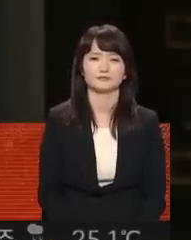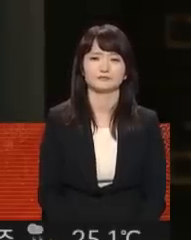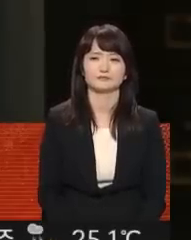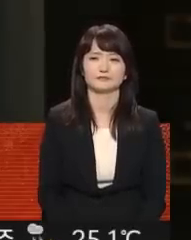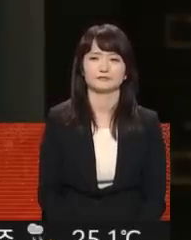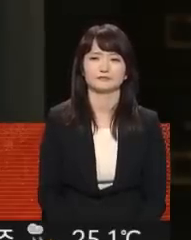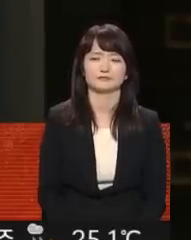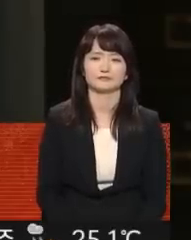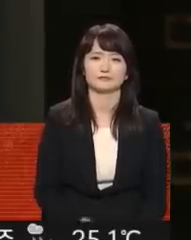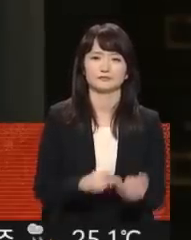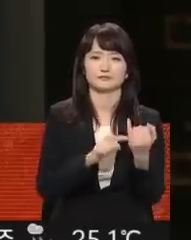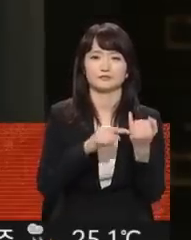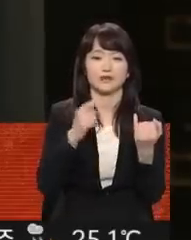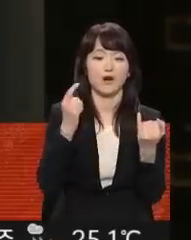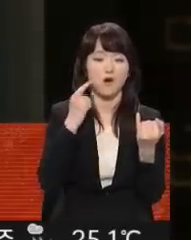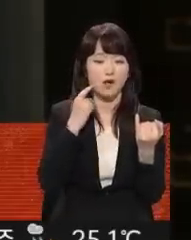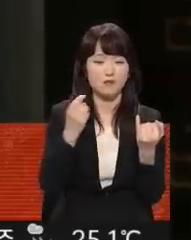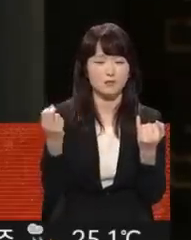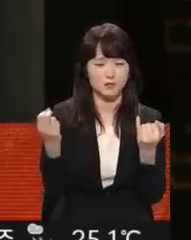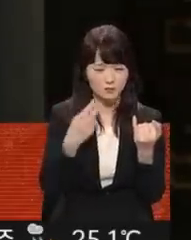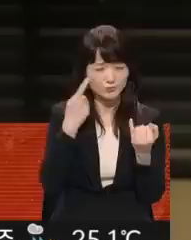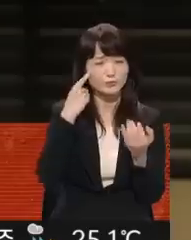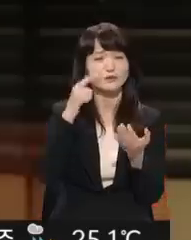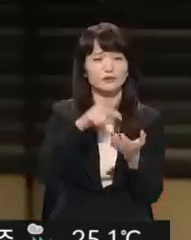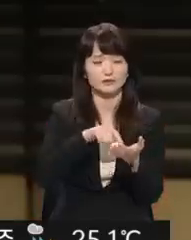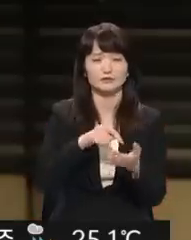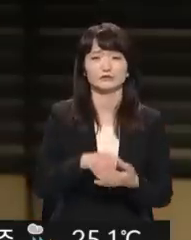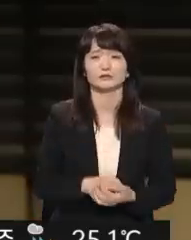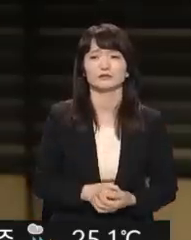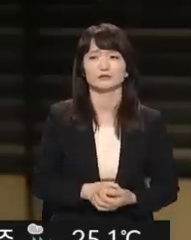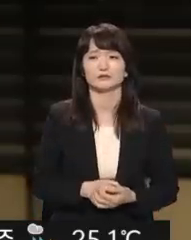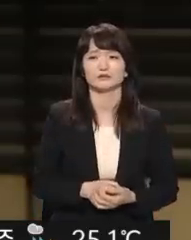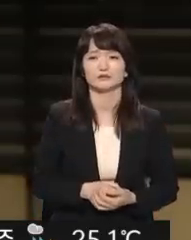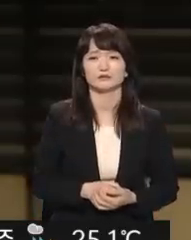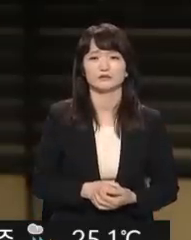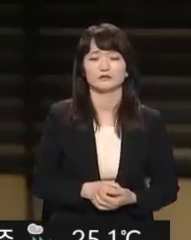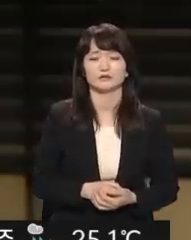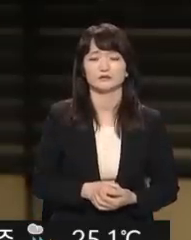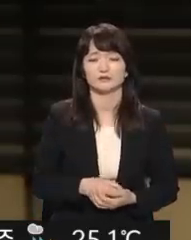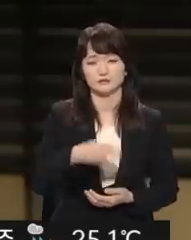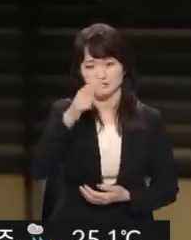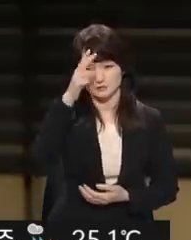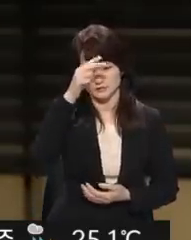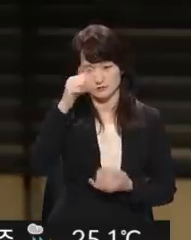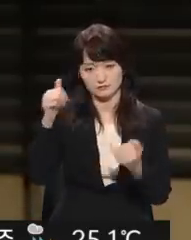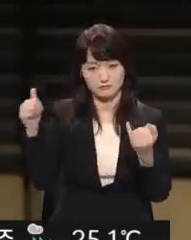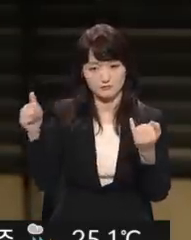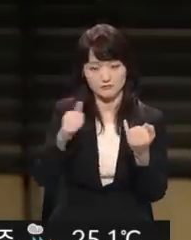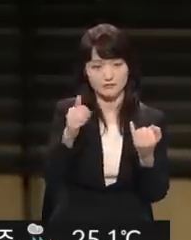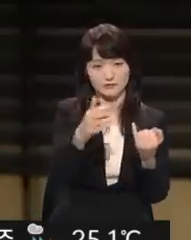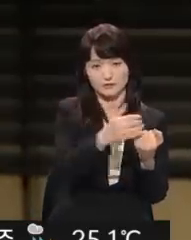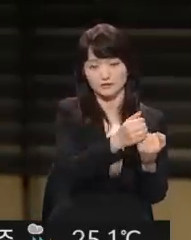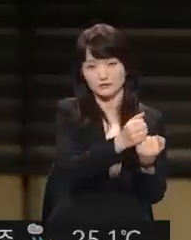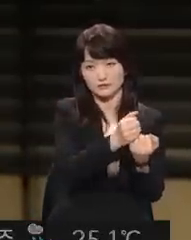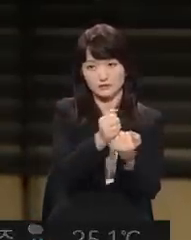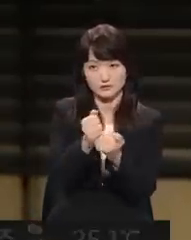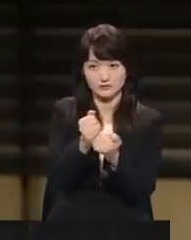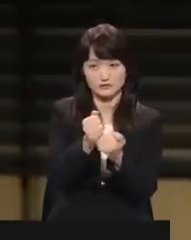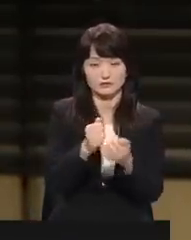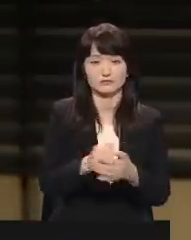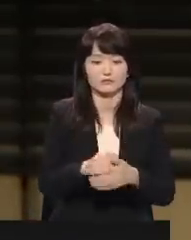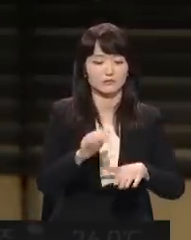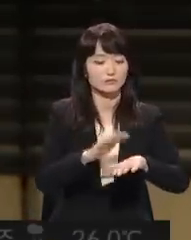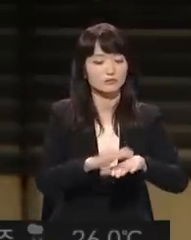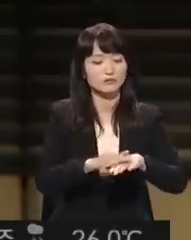거짓말을 한게 또 드러났어요 그러니까 경찰이 처음 가서 이제 신변을 확보를 하고 체포를 하려고 했더니 서라고 이제 가방에